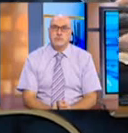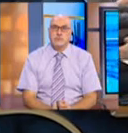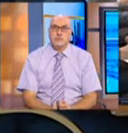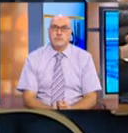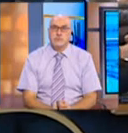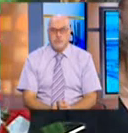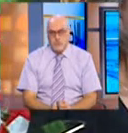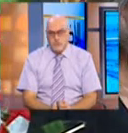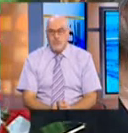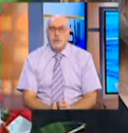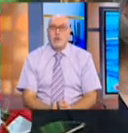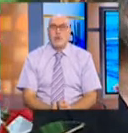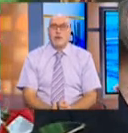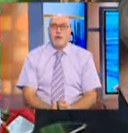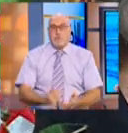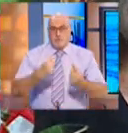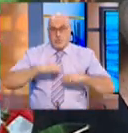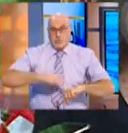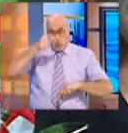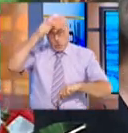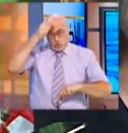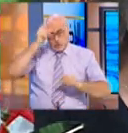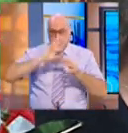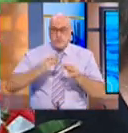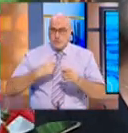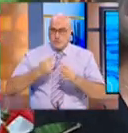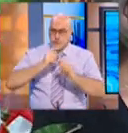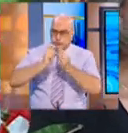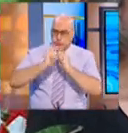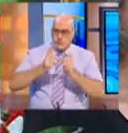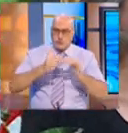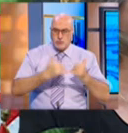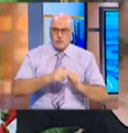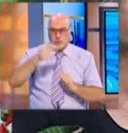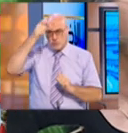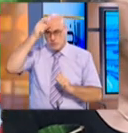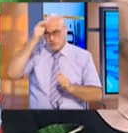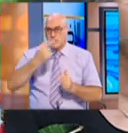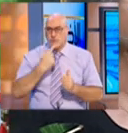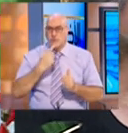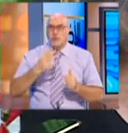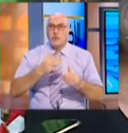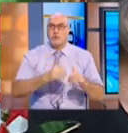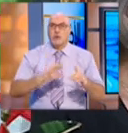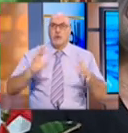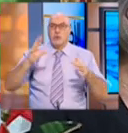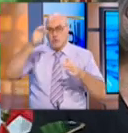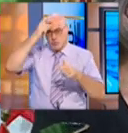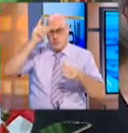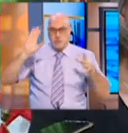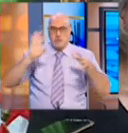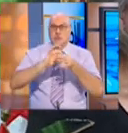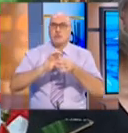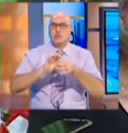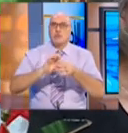المحادثات اللي صارت بين وفدي البلدين تؤكد مجددا على أن تونس والجزائر معناها ماضين مع